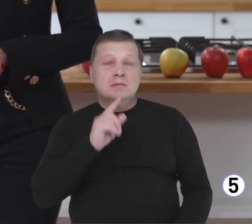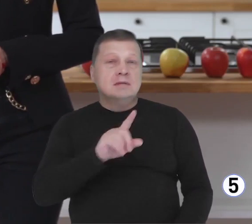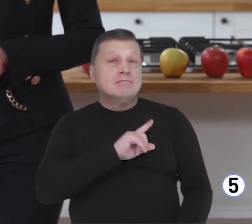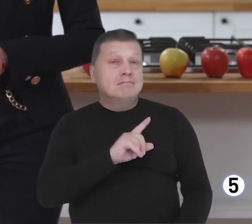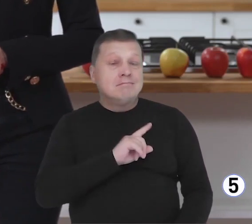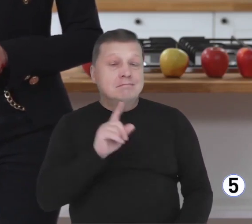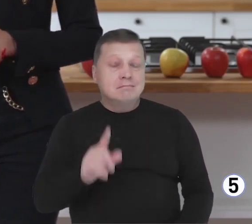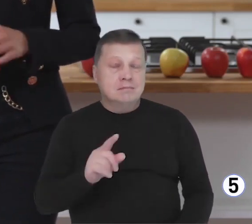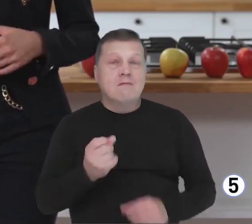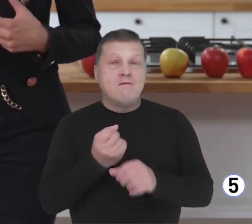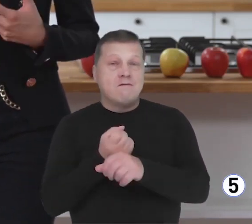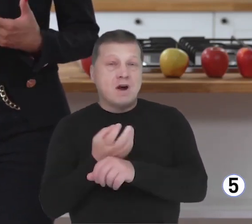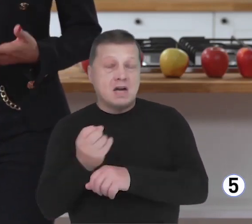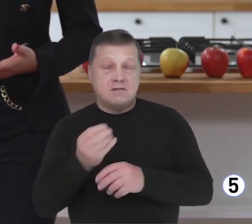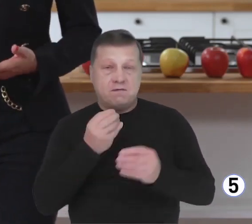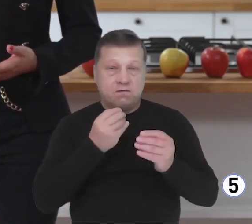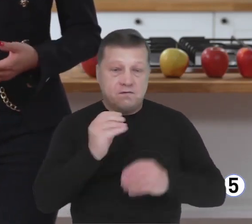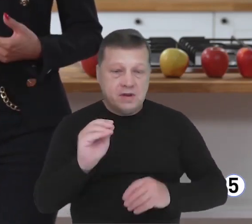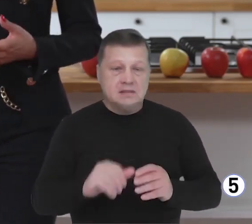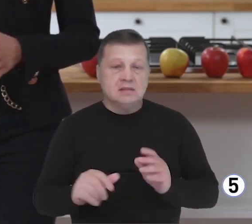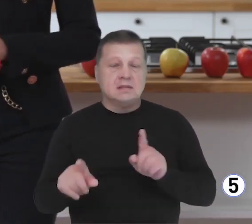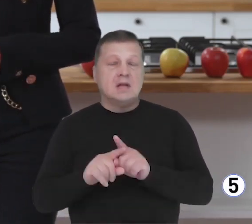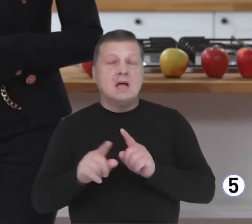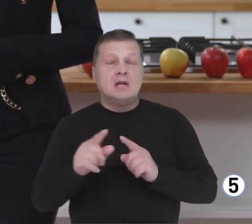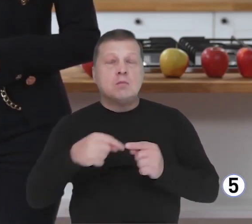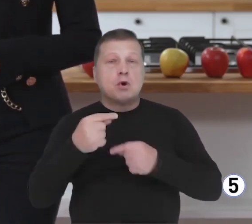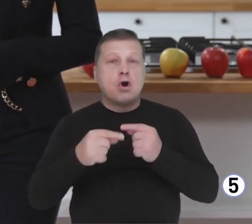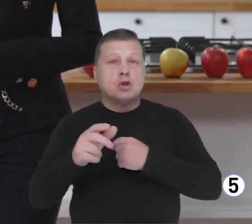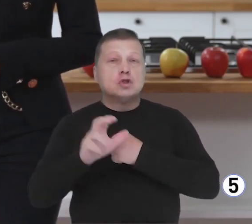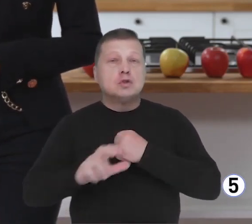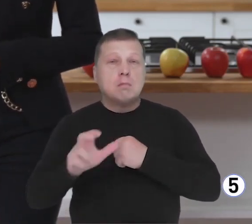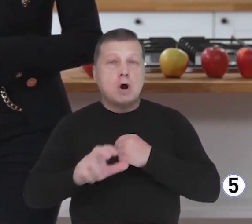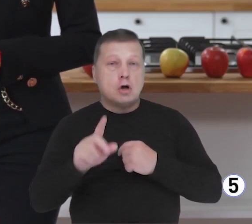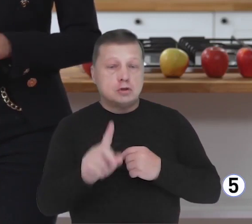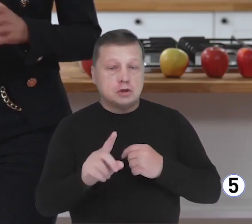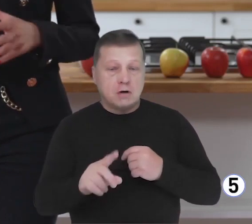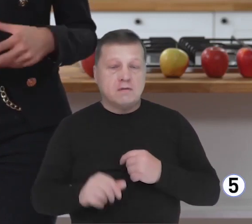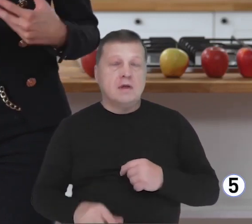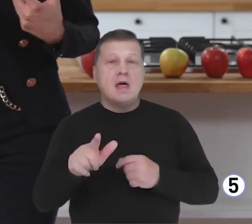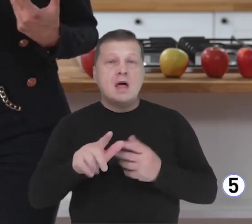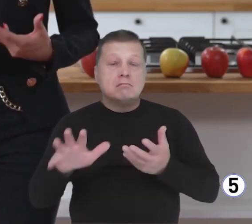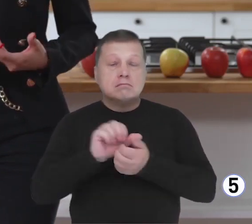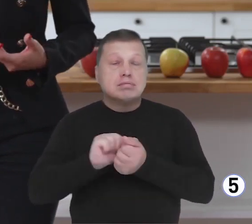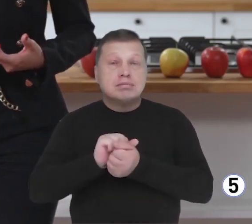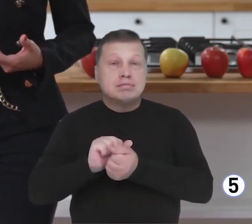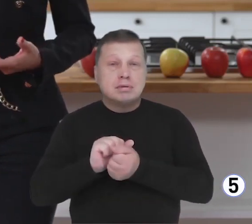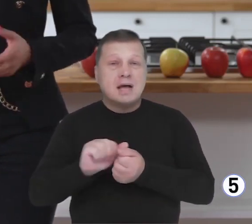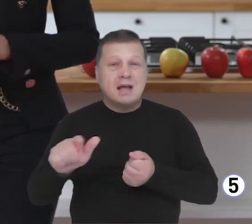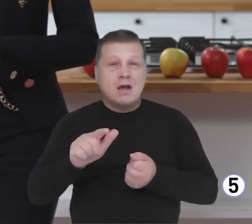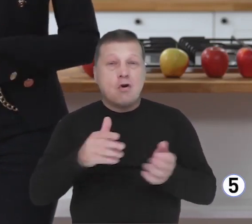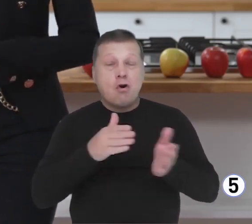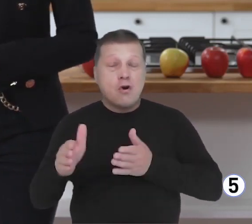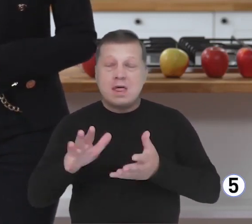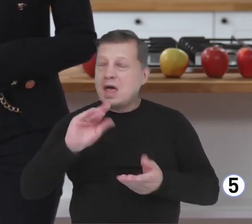również powinniśmy dbać o to, żeby było jak najwięcej warzyw, jak najwięcej produktów zbożowych, tych, które są właśnie najmniej